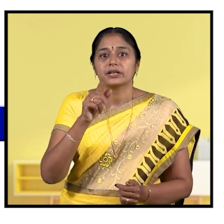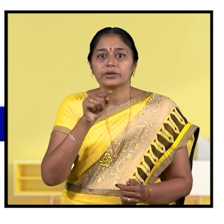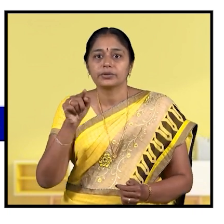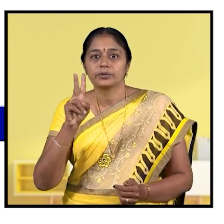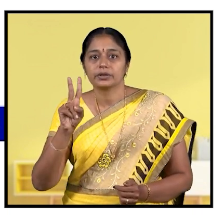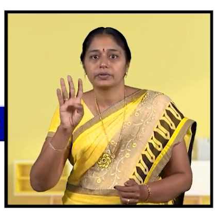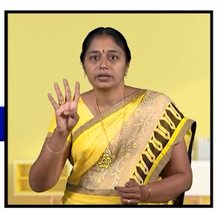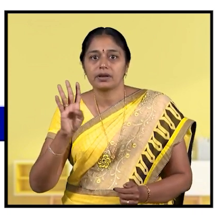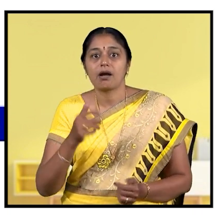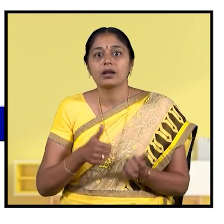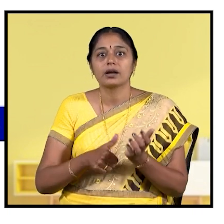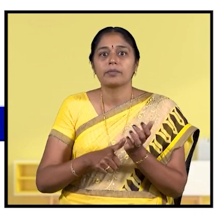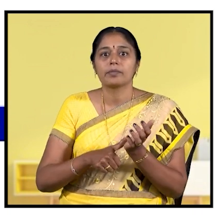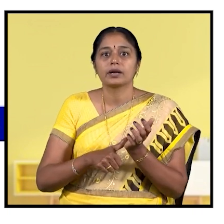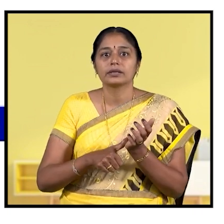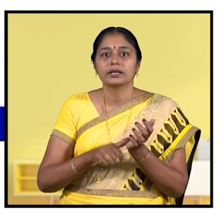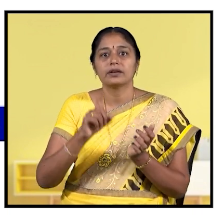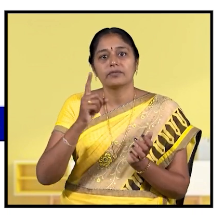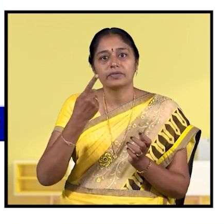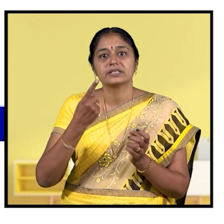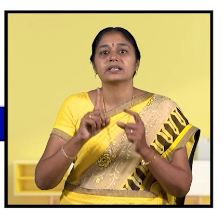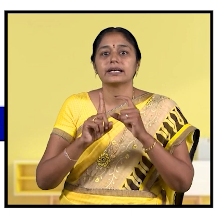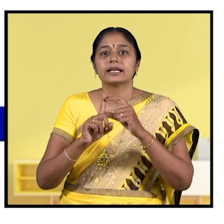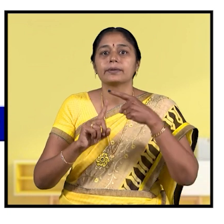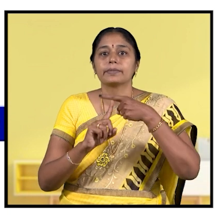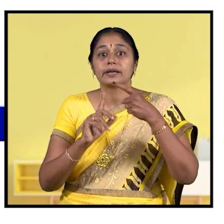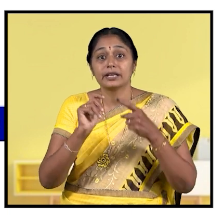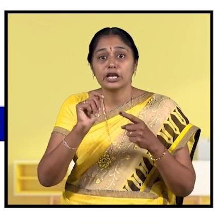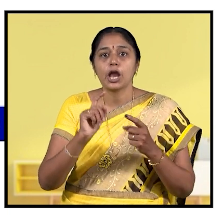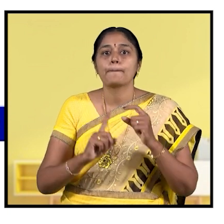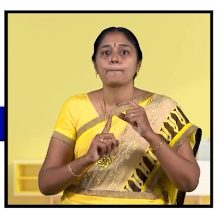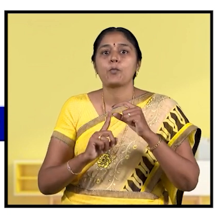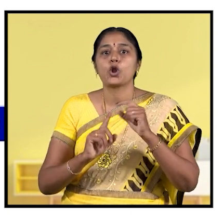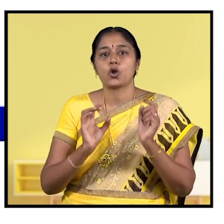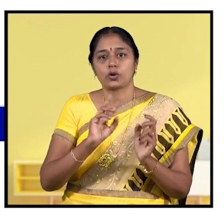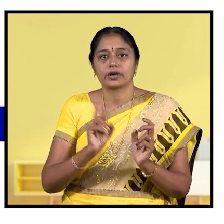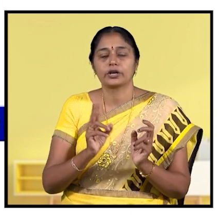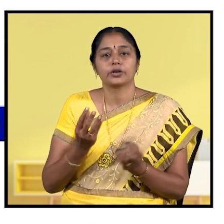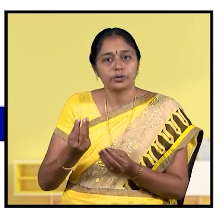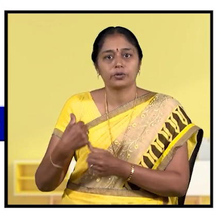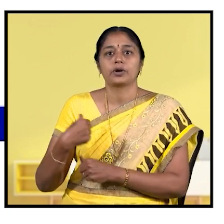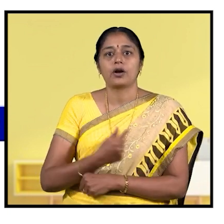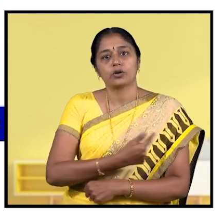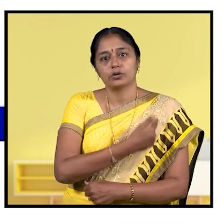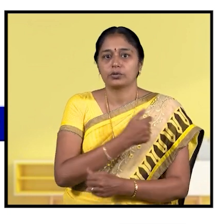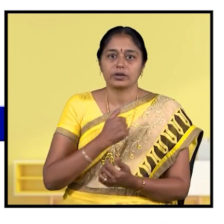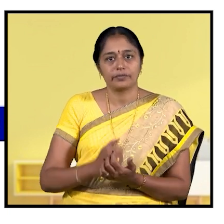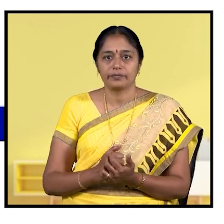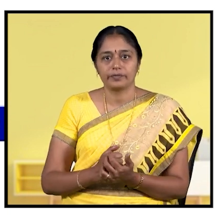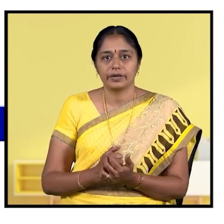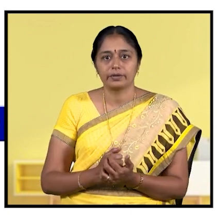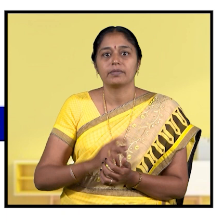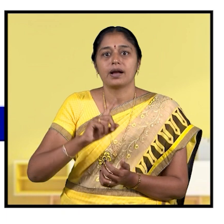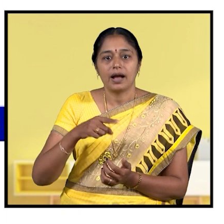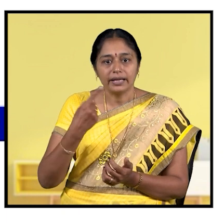மாதங்களில் டிபிடி மற்றும் போலியோ 1வது ஊட்டத்தை நம்ம வந்து அளிக்கணும். அடுத்தது 15 மாதங்கள் முதல் 2 வருடங்களுக்குள்ள எம்எம்ஆர் அப்படிங்கிற